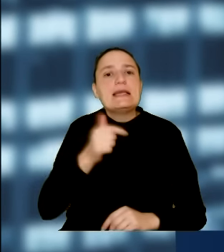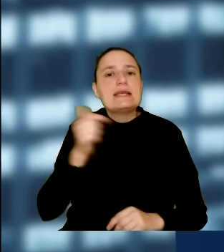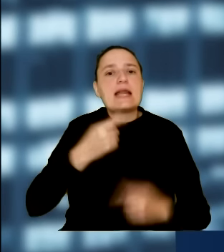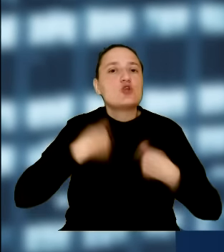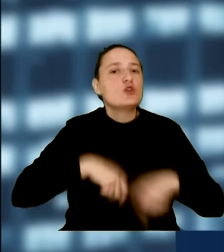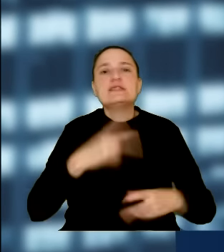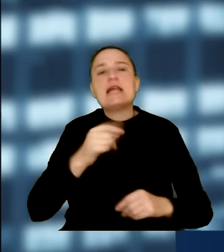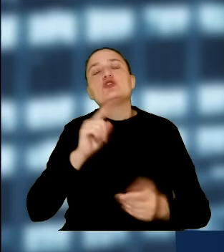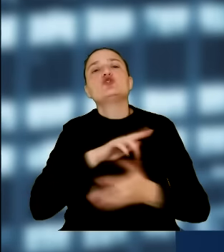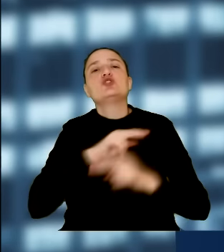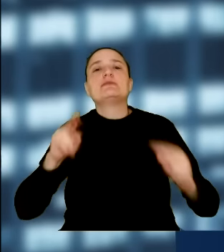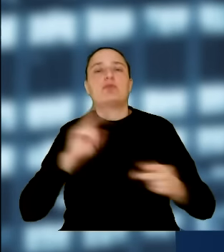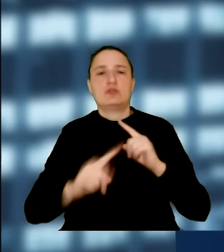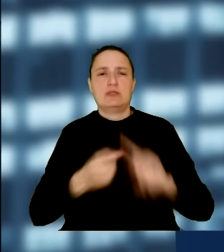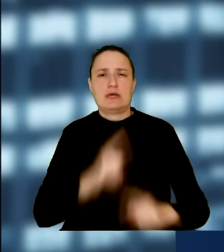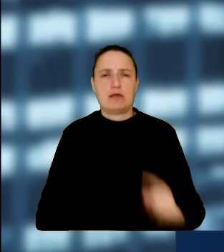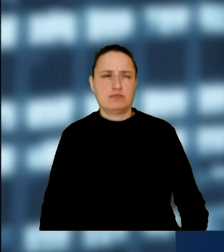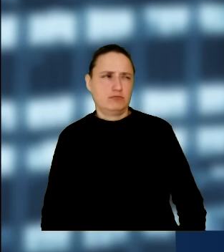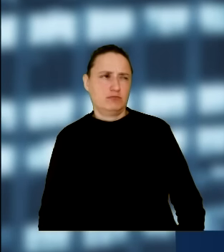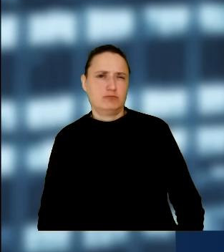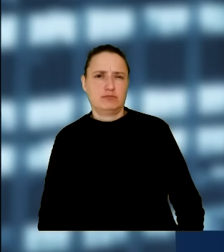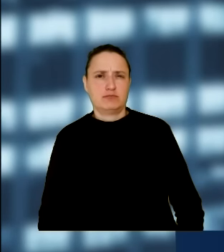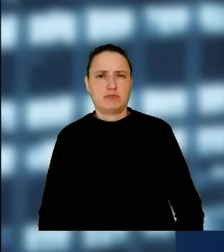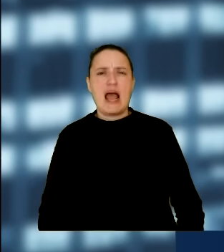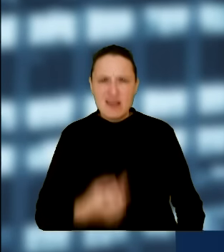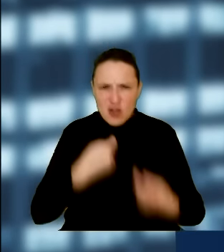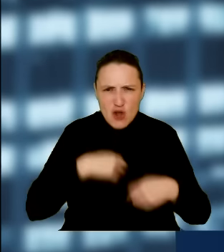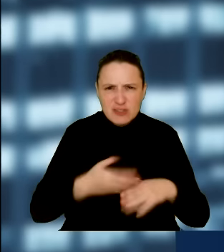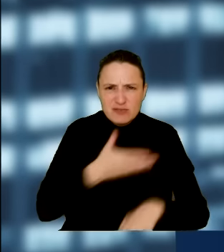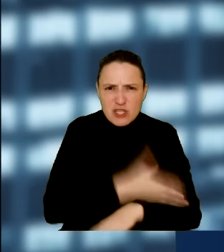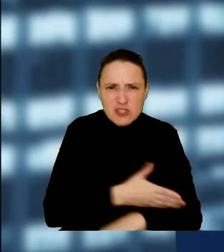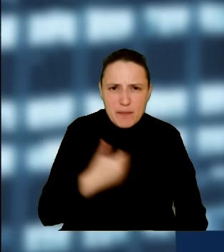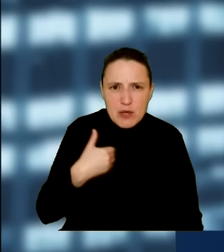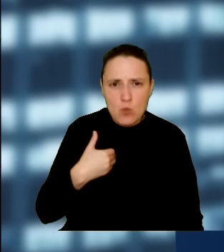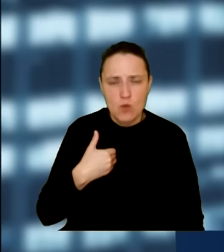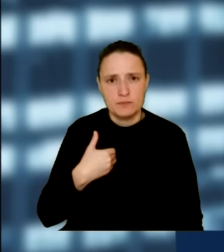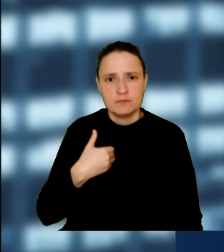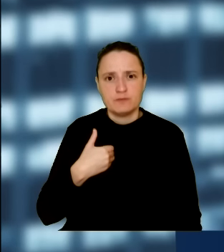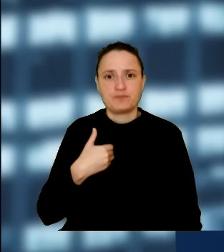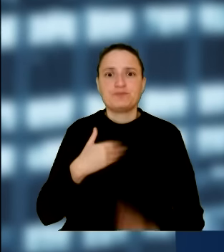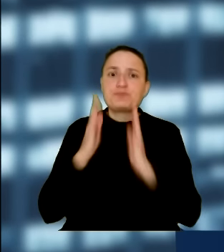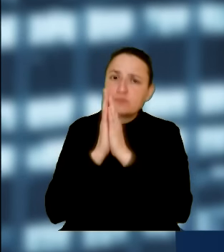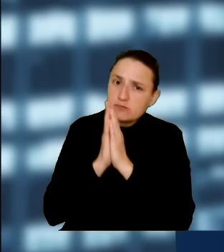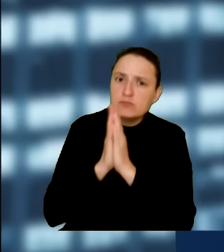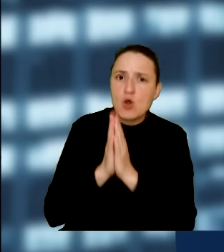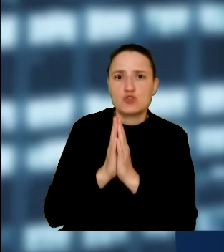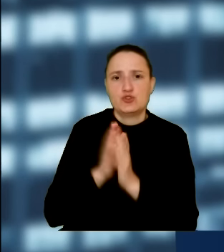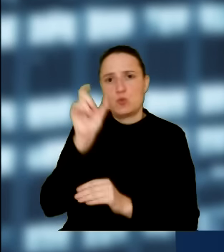polityka. Tam wcześniej rolnicy stosowali taki apel do Tuska i uczynili